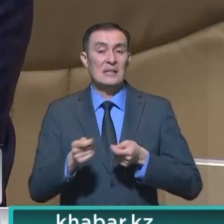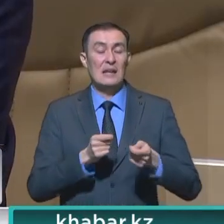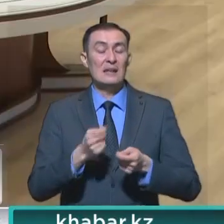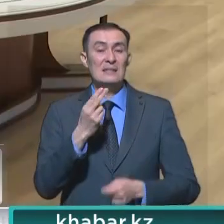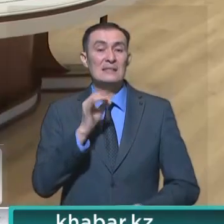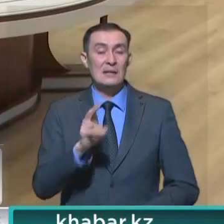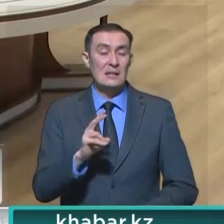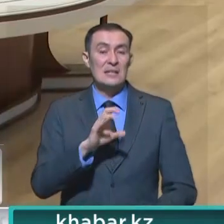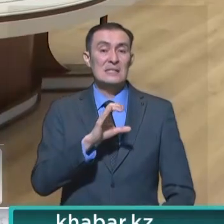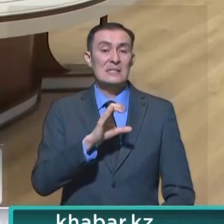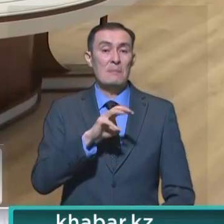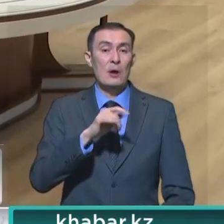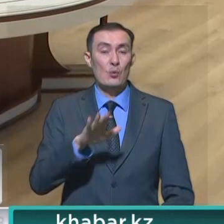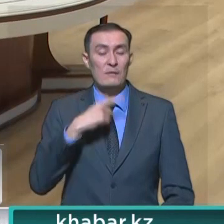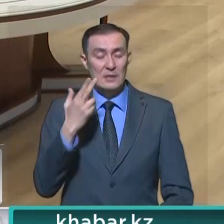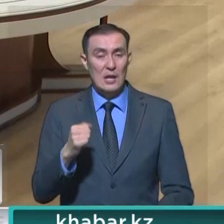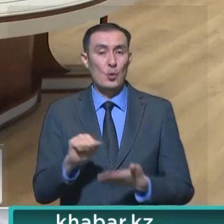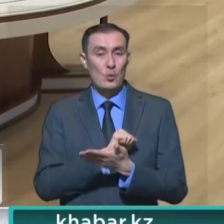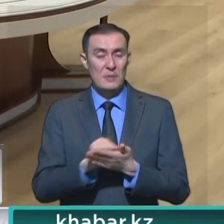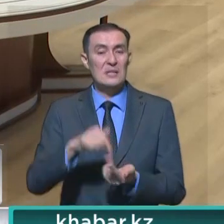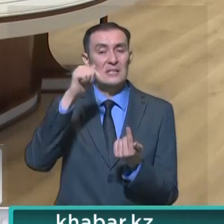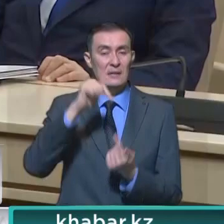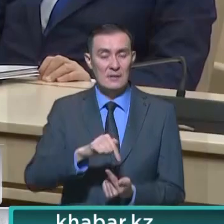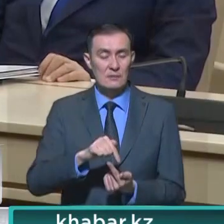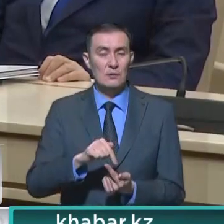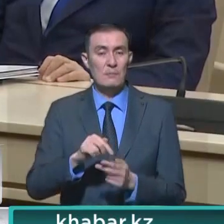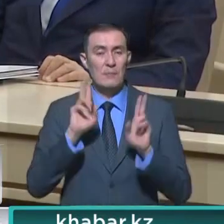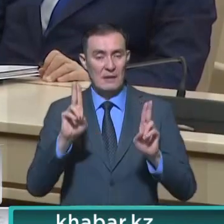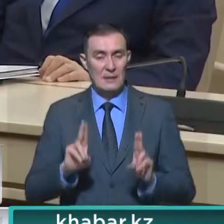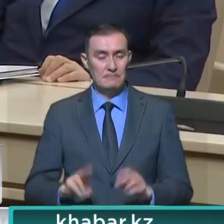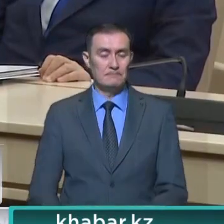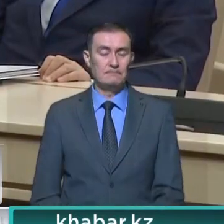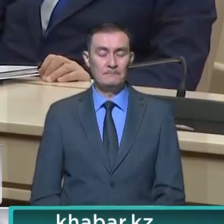Асылбек Смагулов подтвердил, что документы соответствуют всем требованиям.